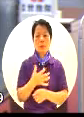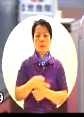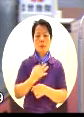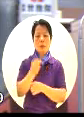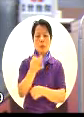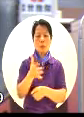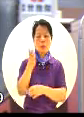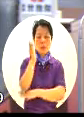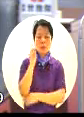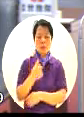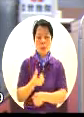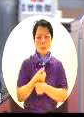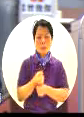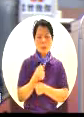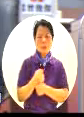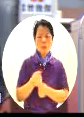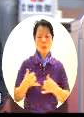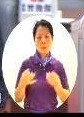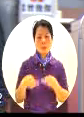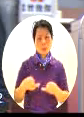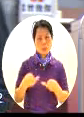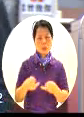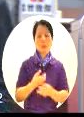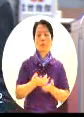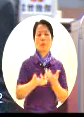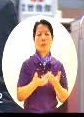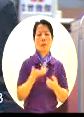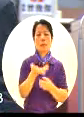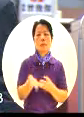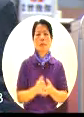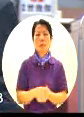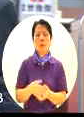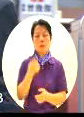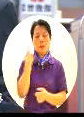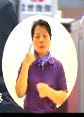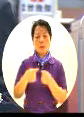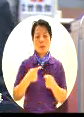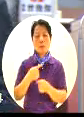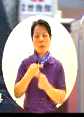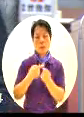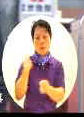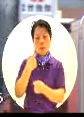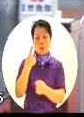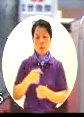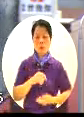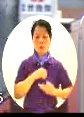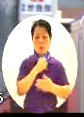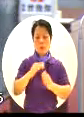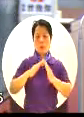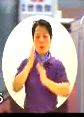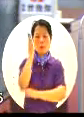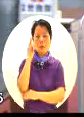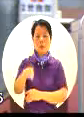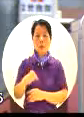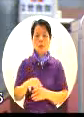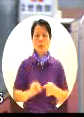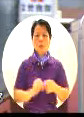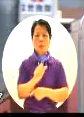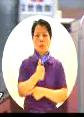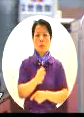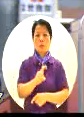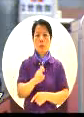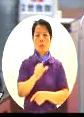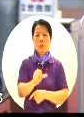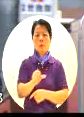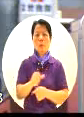效来做一个分配哈。我去年我就甲市府建议啦，在这个15%的部